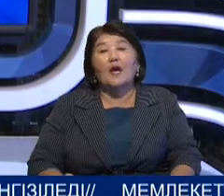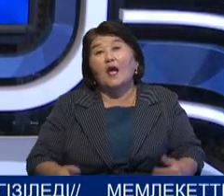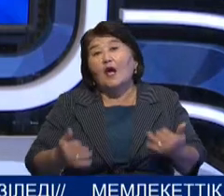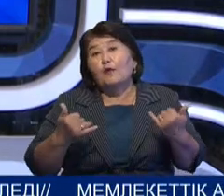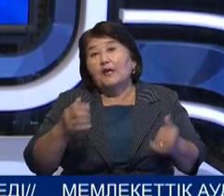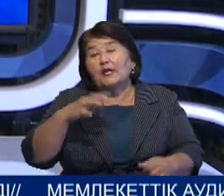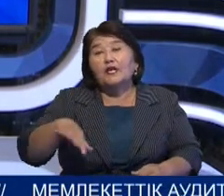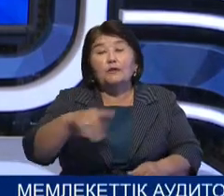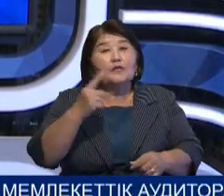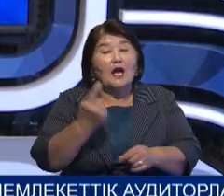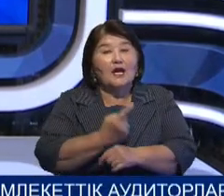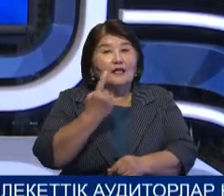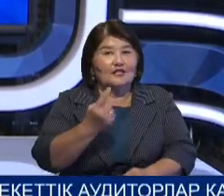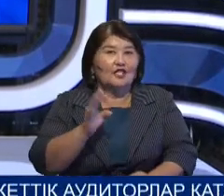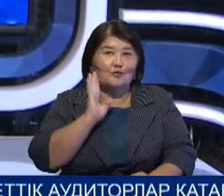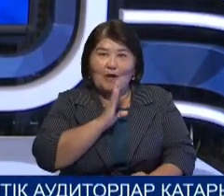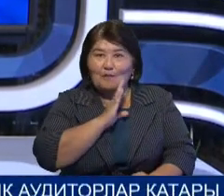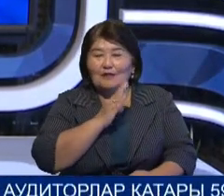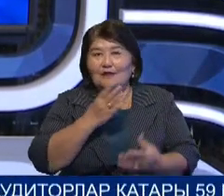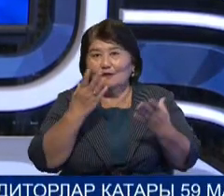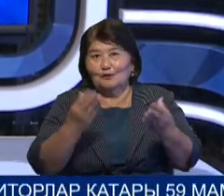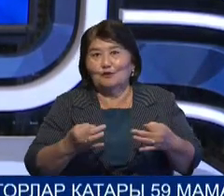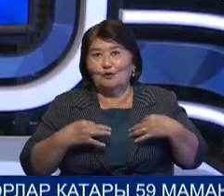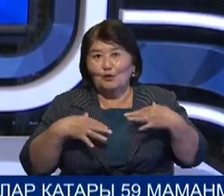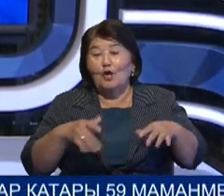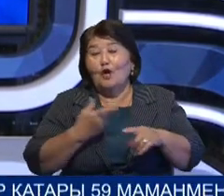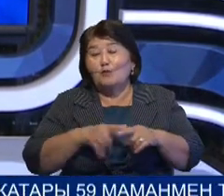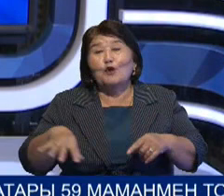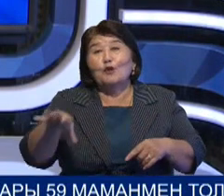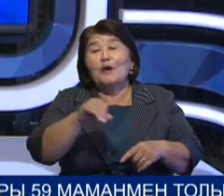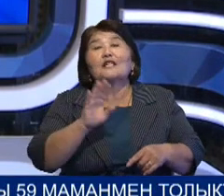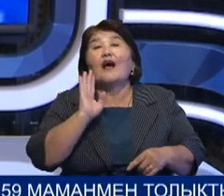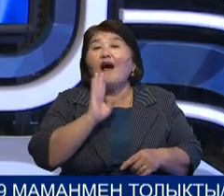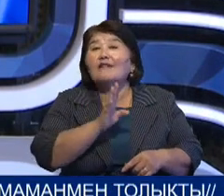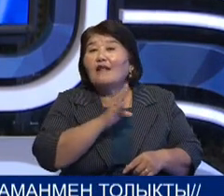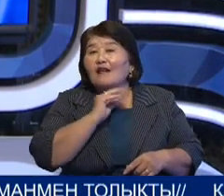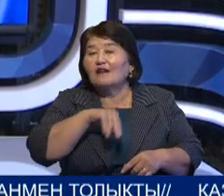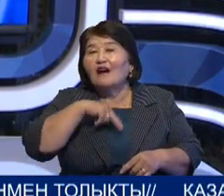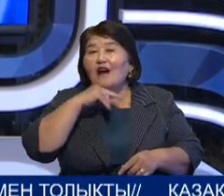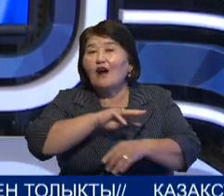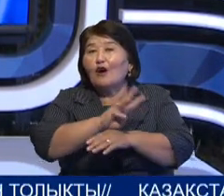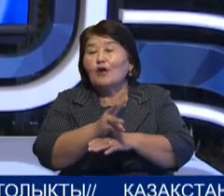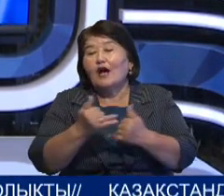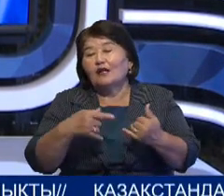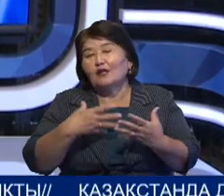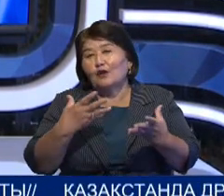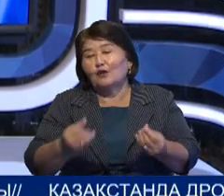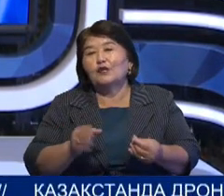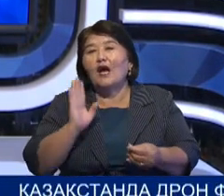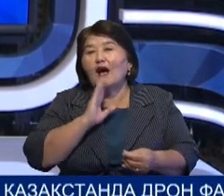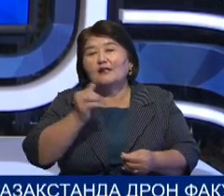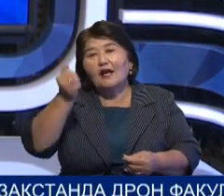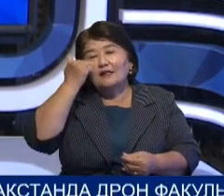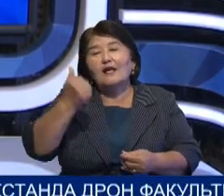Биыл елімізде алғаш рет аналар күні тойланды. Бұл тіршіліктің тұтқасы болған барша аналарға деген құрмет. Атаулы күнге орай анаға тағзым